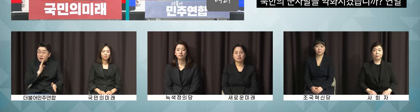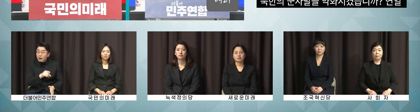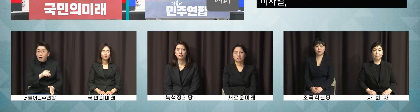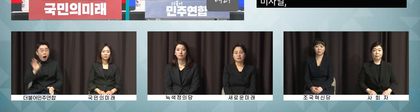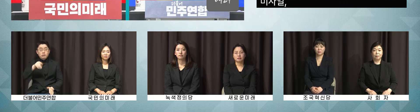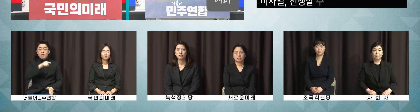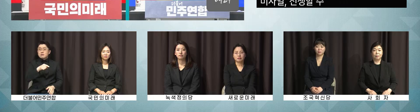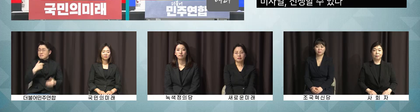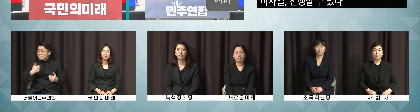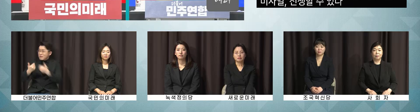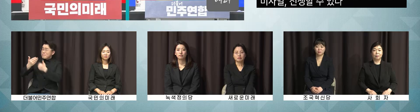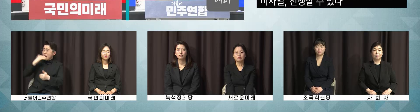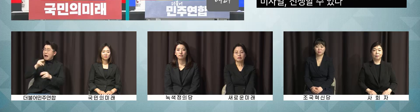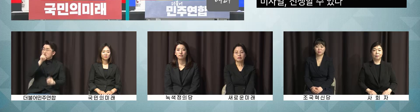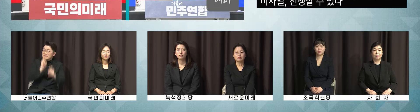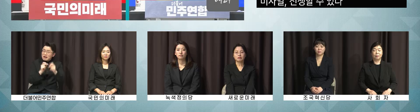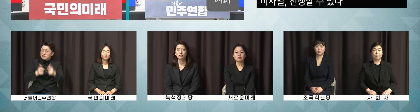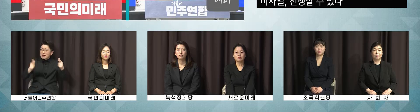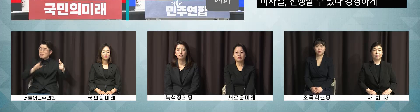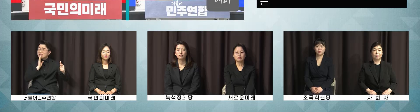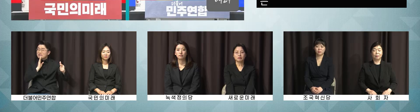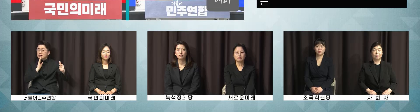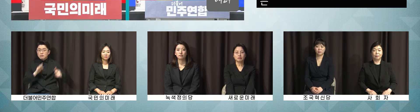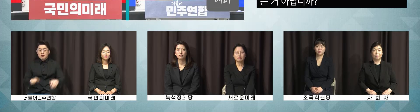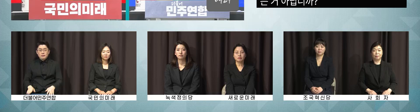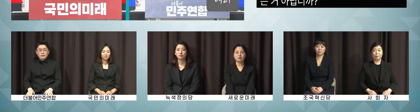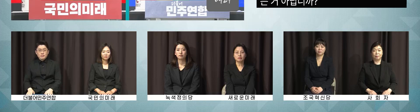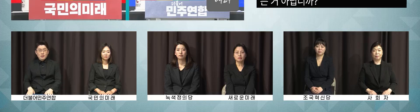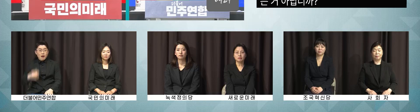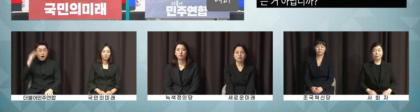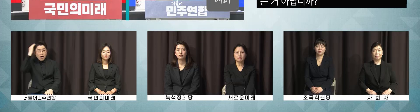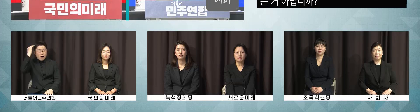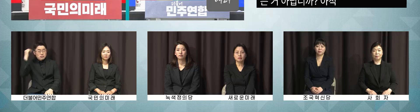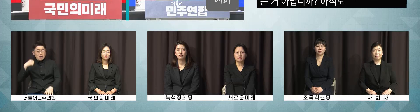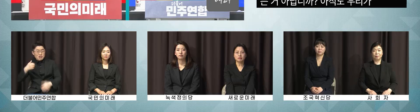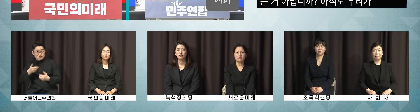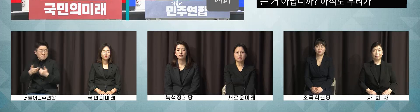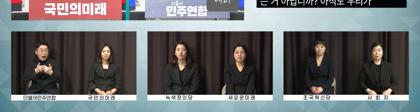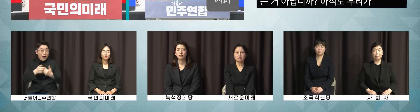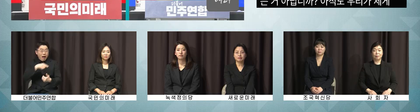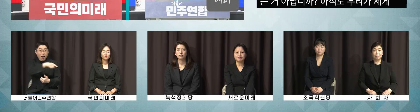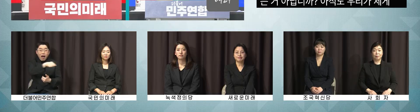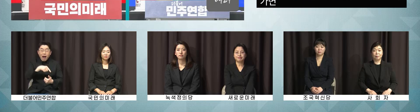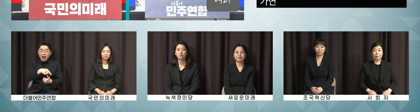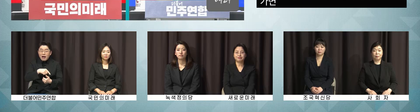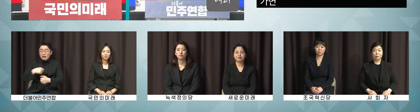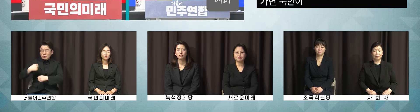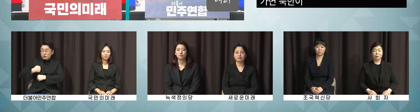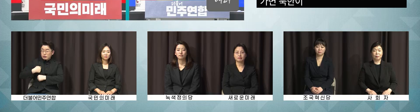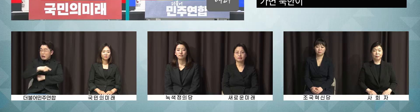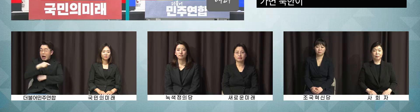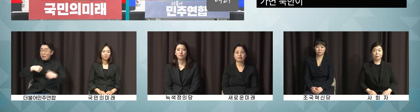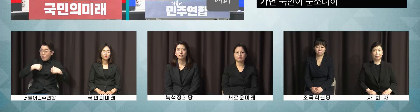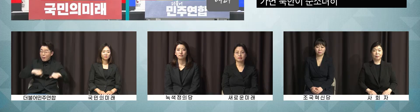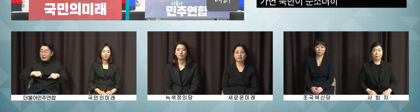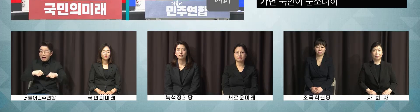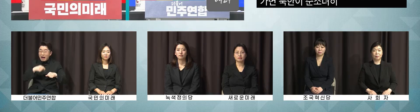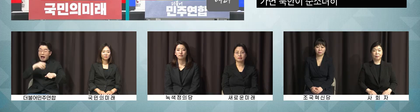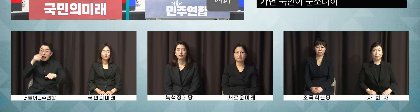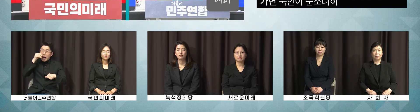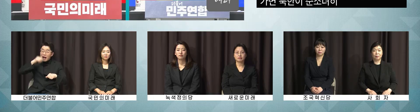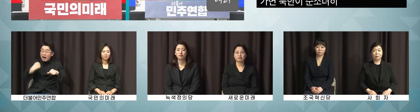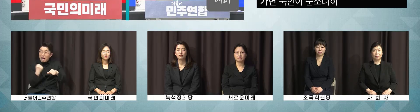강경하게 나오는 거 아닙니까? 아직도 우리가 세게 나가면 북한이 순순히 무기를 버리고 굽힐 거라고